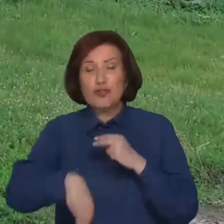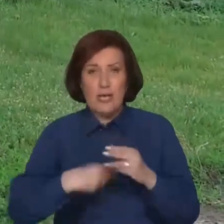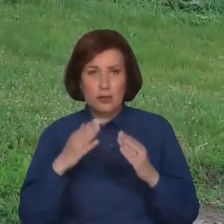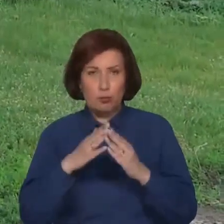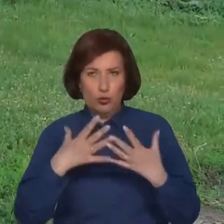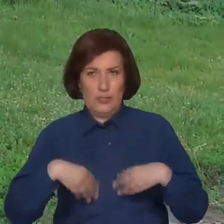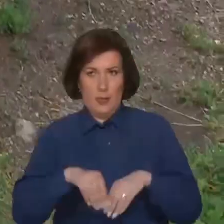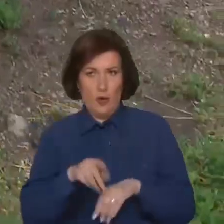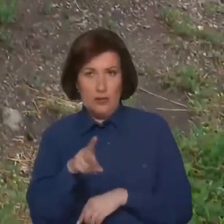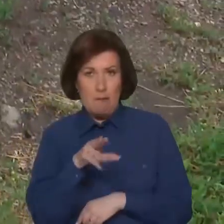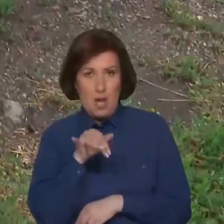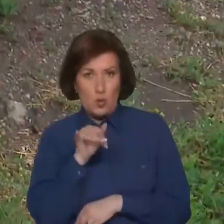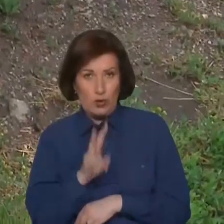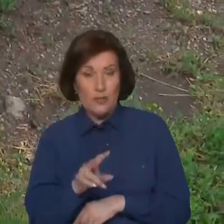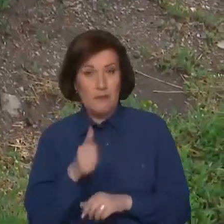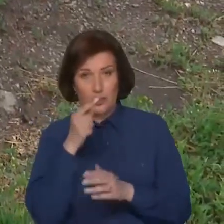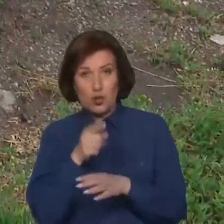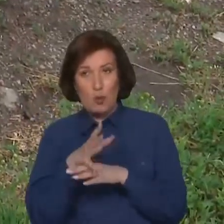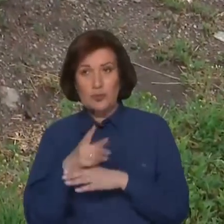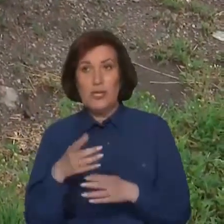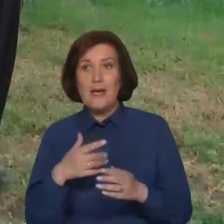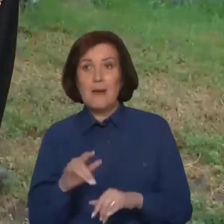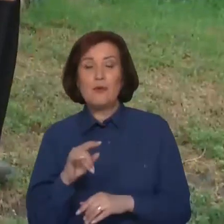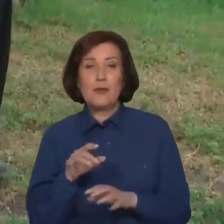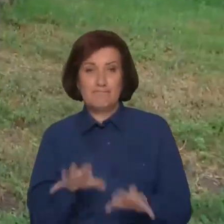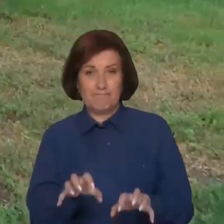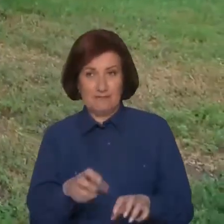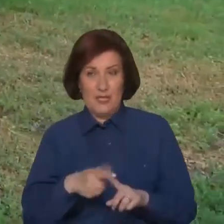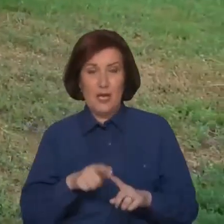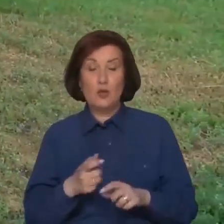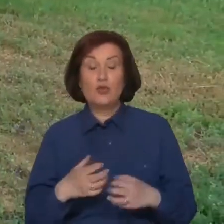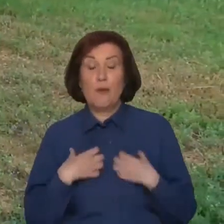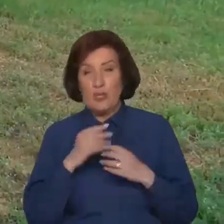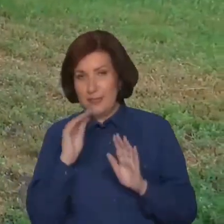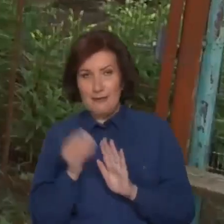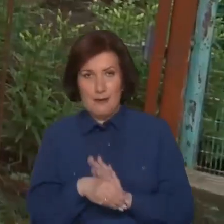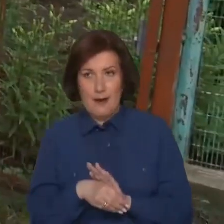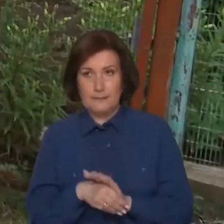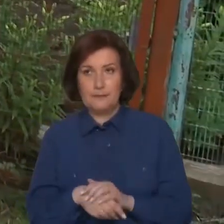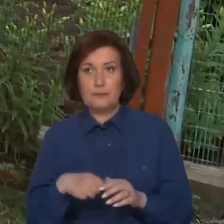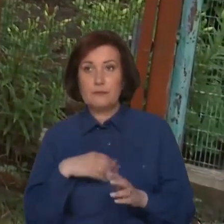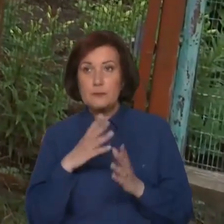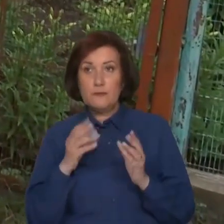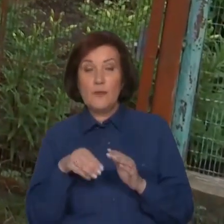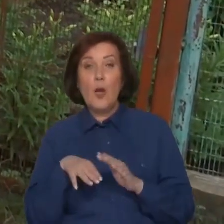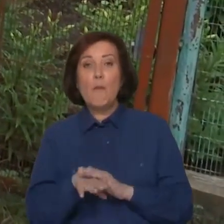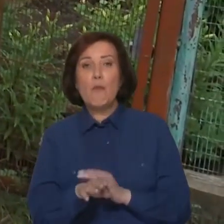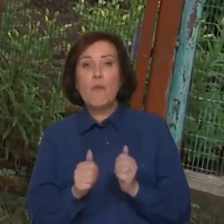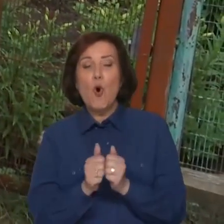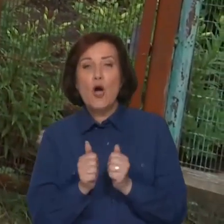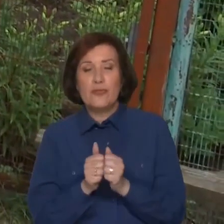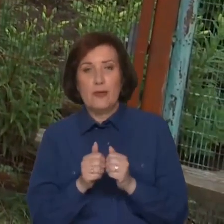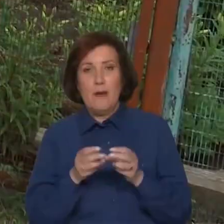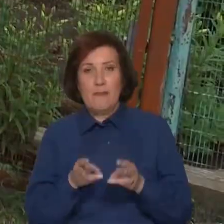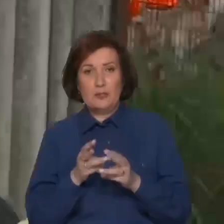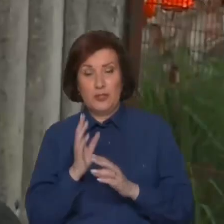будинок родини Манукян. Першими на обстріл там реагує малыш, що дуже боїться і тікає в укриття. Я взагалі під печкою сплю